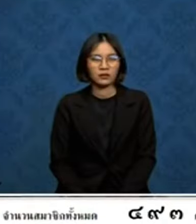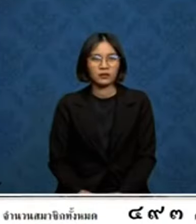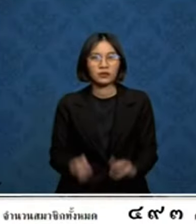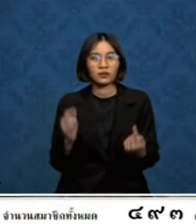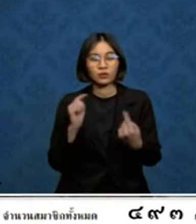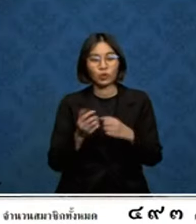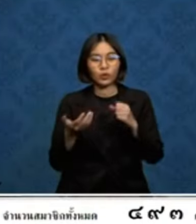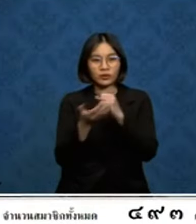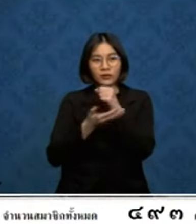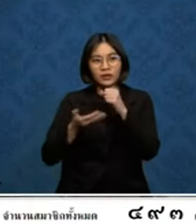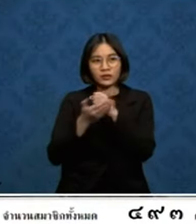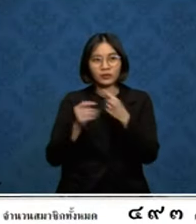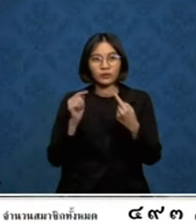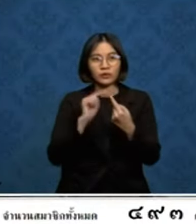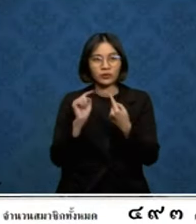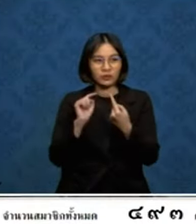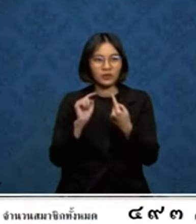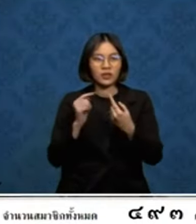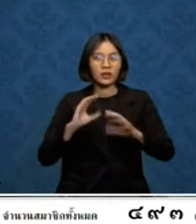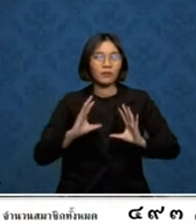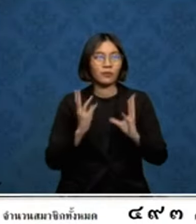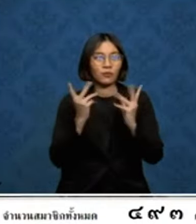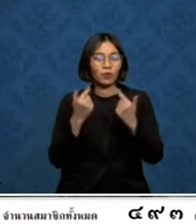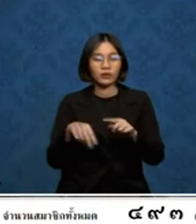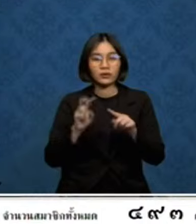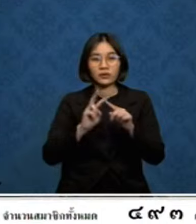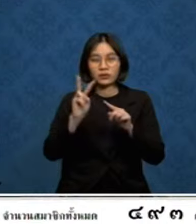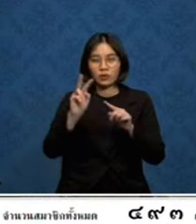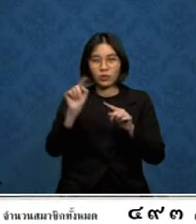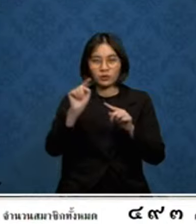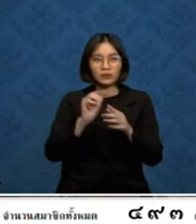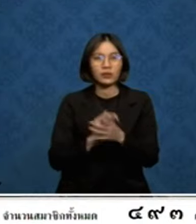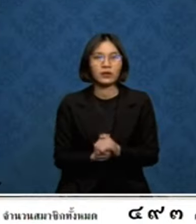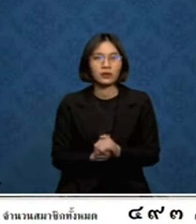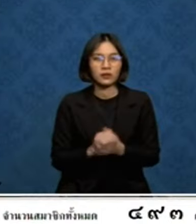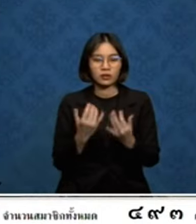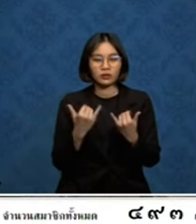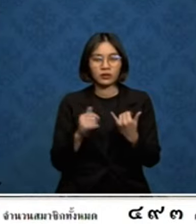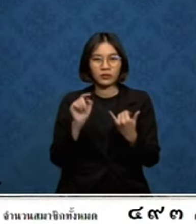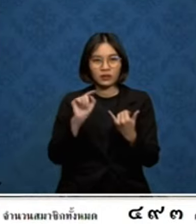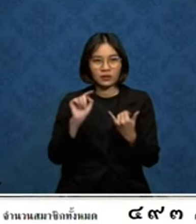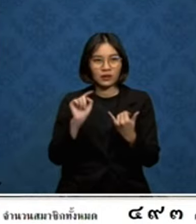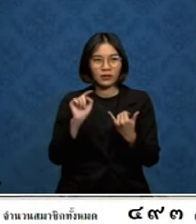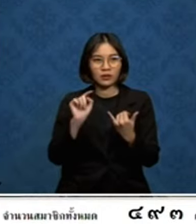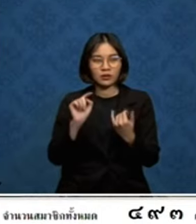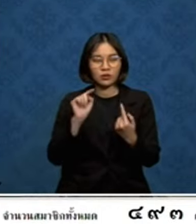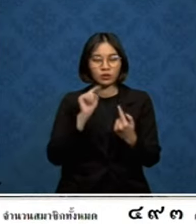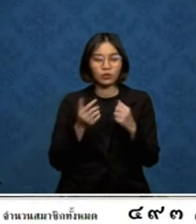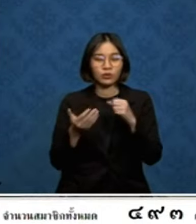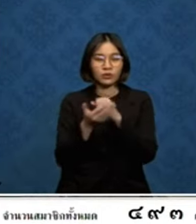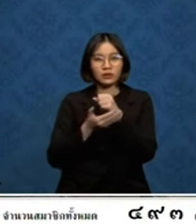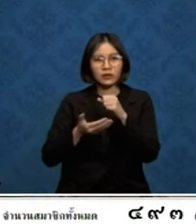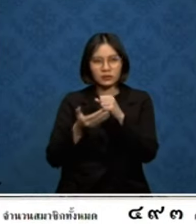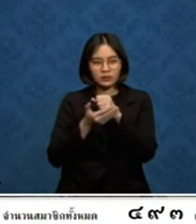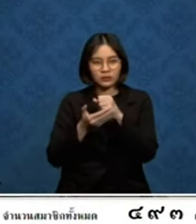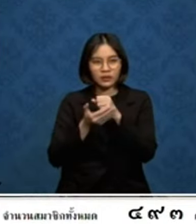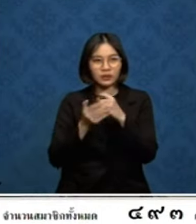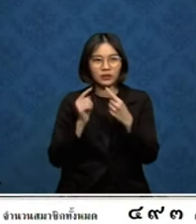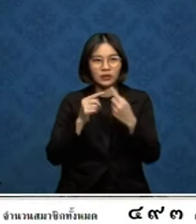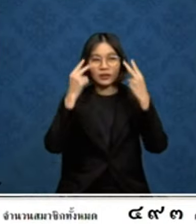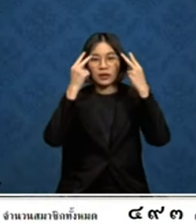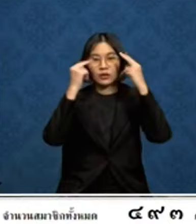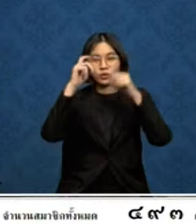เสพติดหมดแน่ท่านประธานอันที่ 2ครับวันนี้ค่ายบำบัดยาเสพติดซึ่งท่านนายก